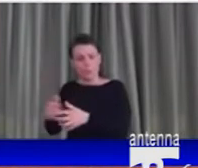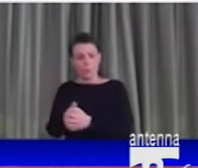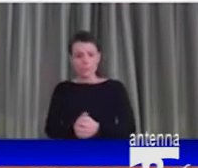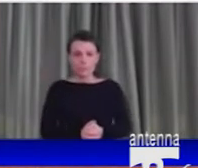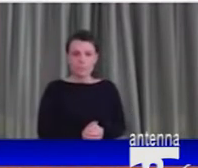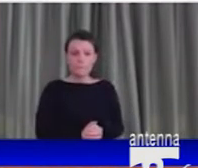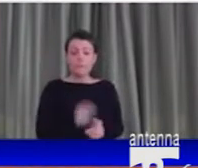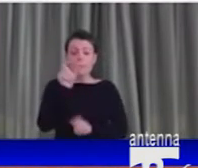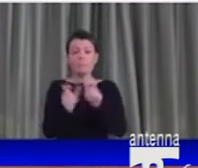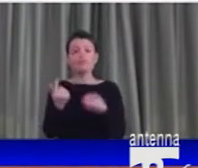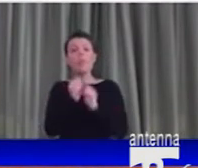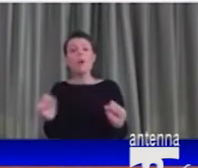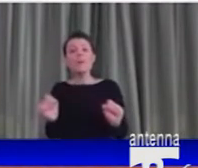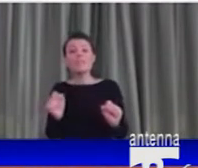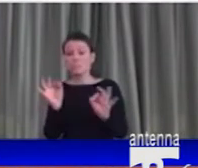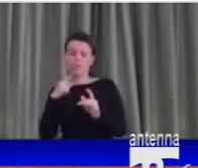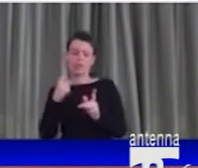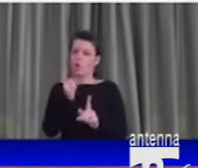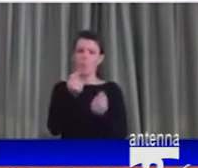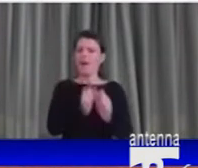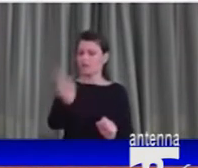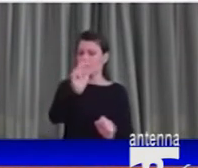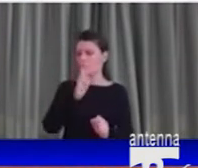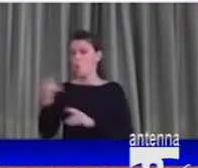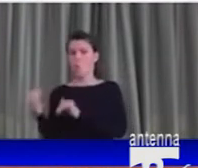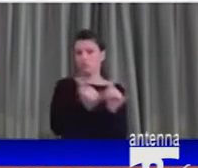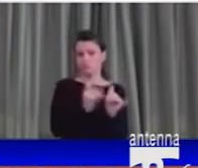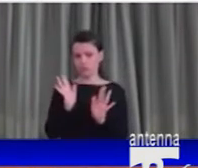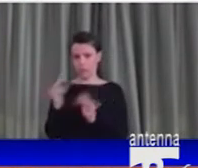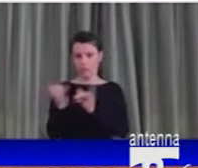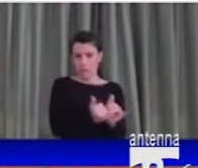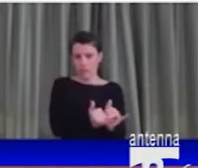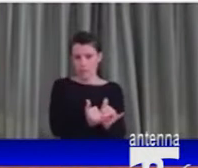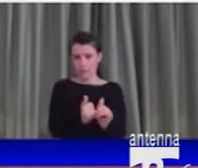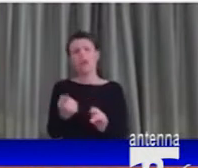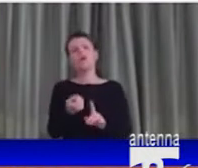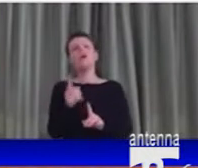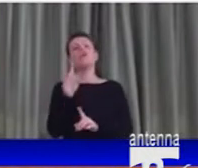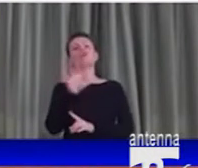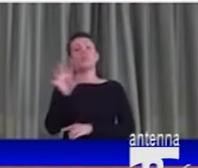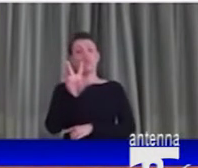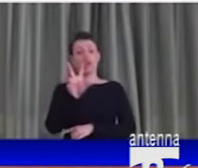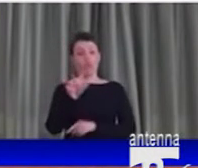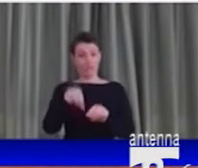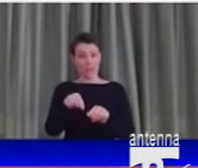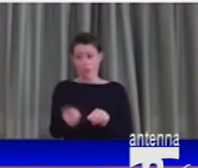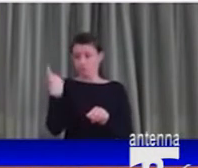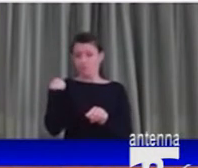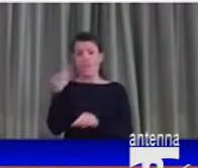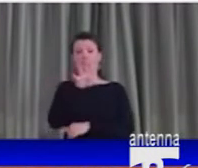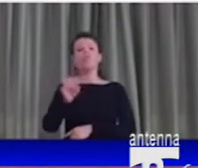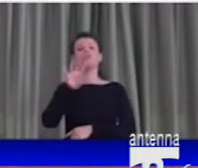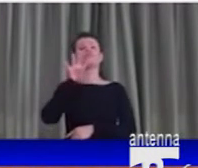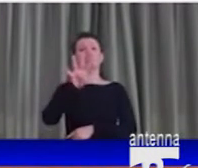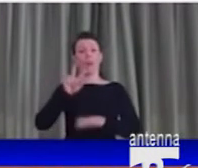dei guariti, dei dimessi, scusate, è in linea con ieri, oggi è 530, ieri era